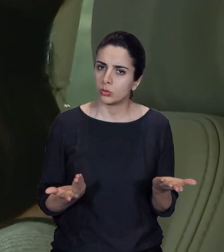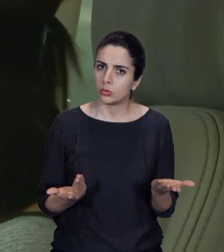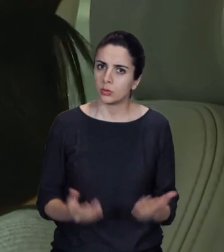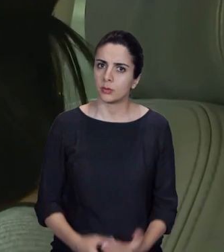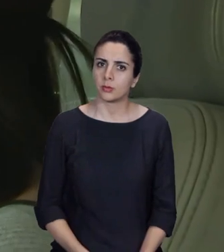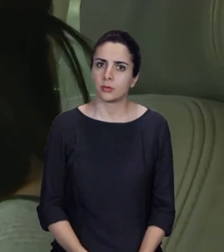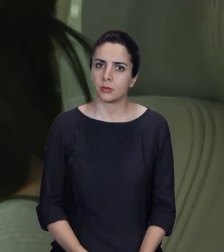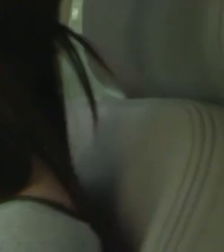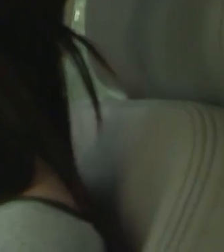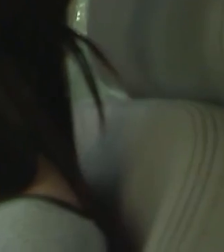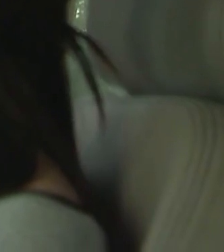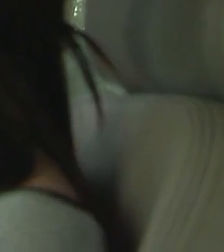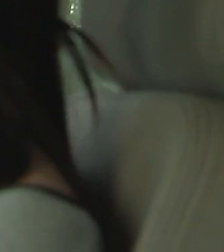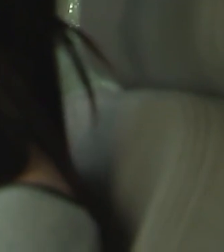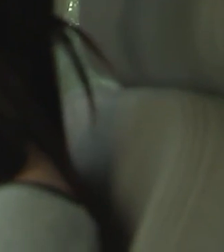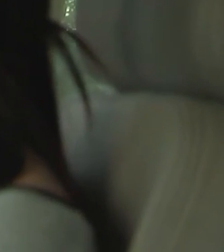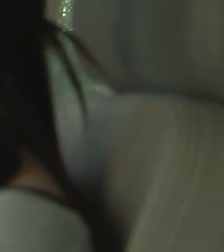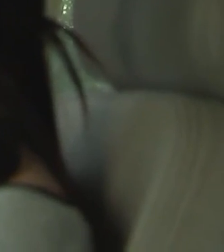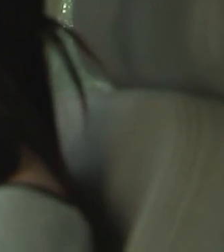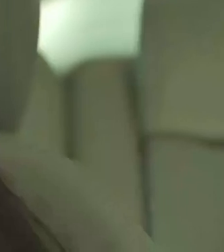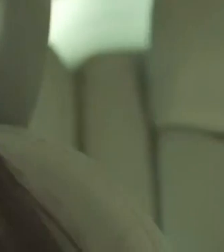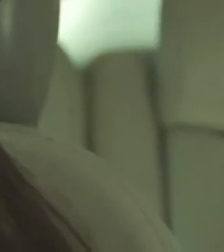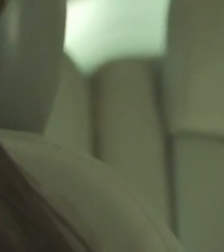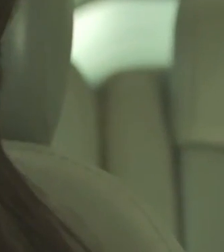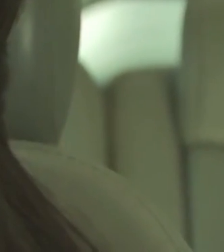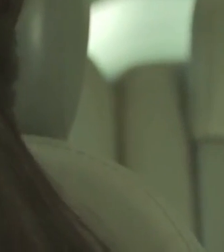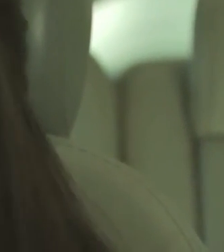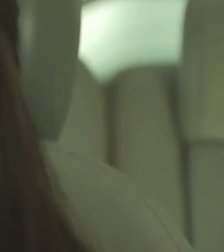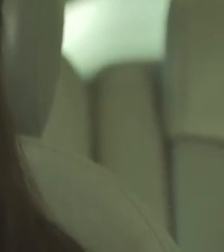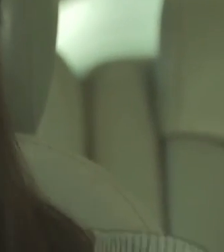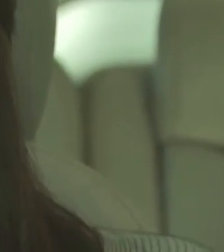Ömer arabanın arkasından kapıya yürümüştü. Döndü Zehra'ya bakıyor.